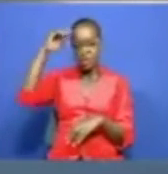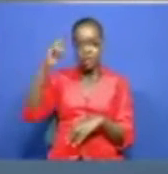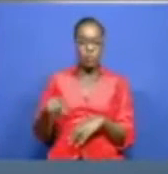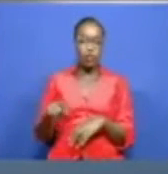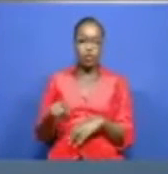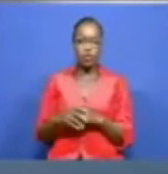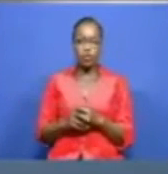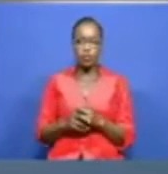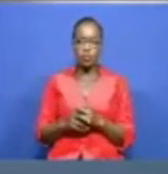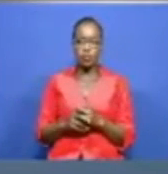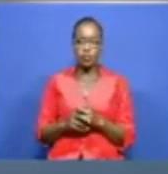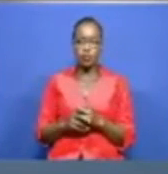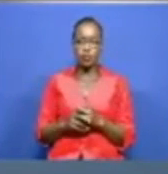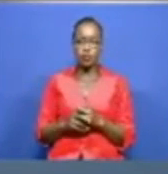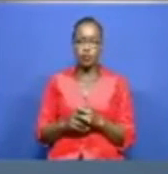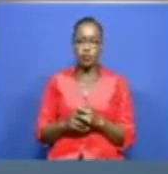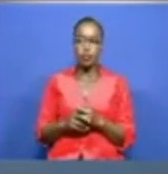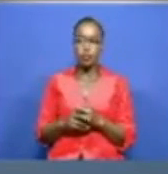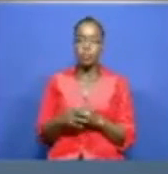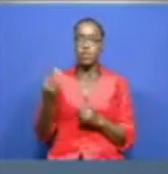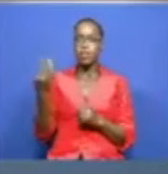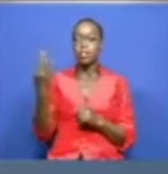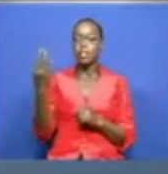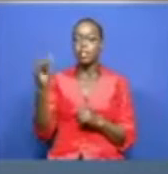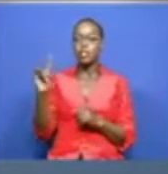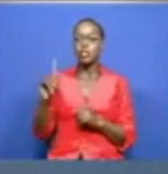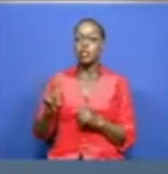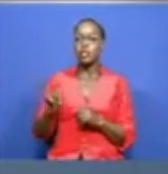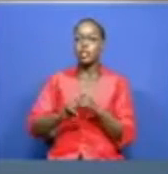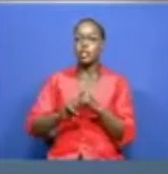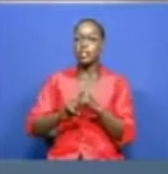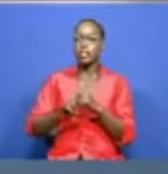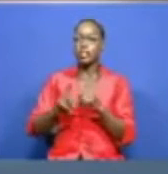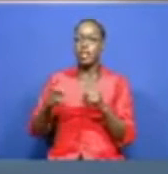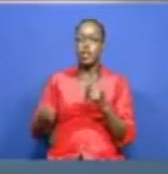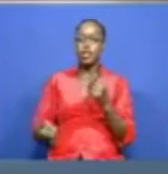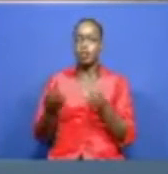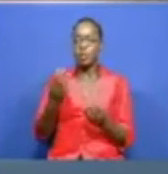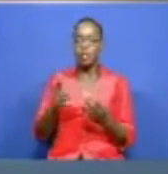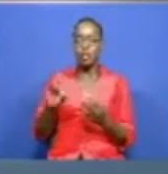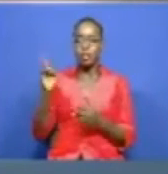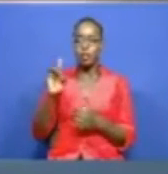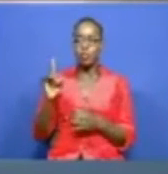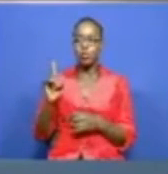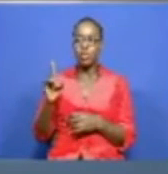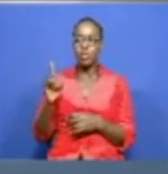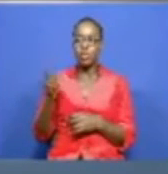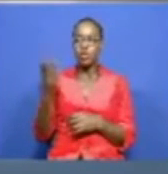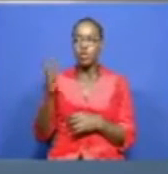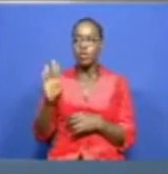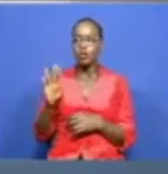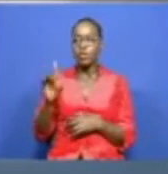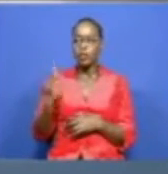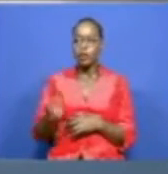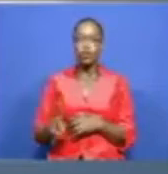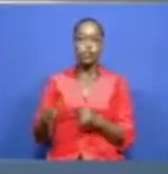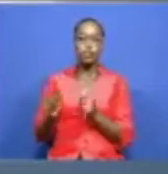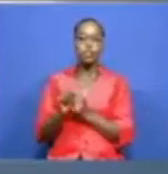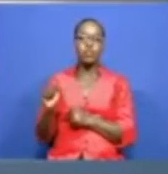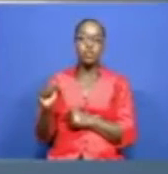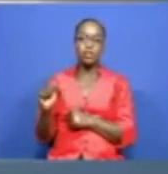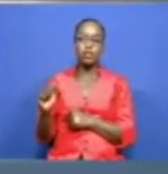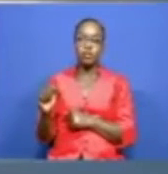kwamba joto litafikia nyuzi 36 katika maeneo ya Mandera. Kaunti ya Nairobi tuna kile kati ya nyuzi 24 na